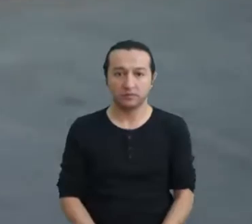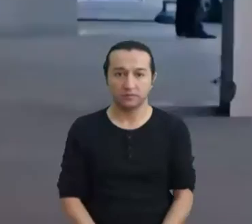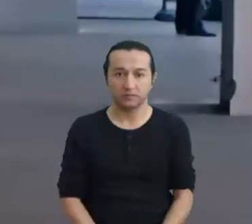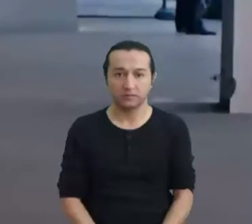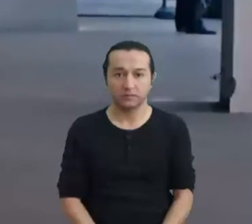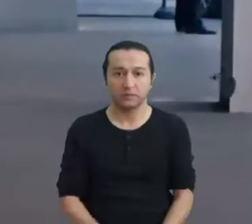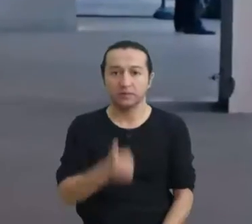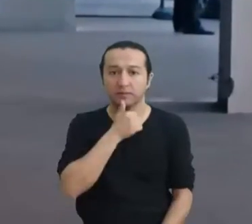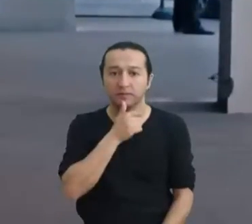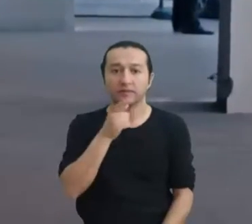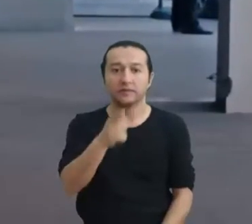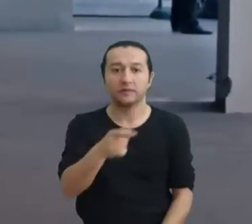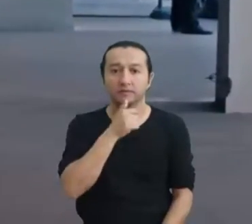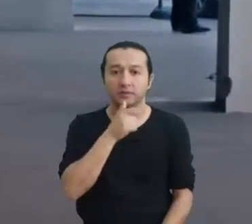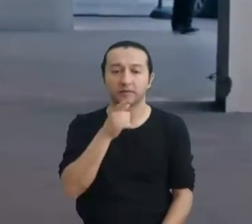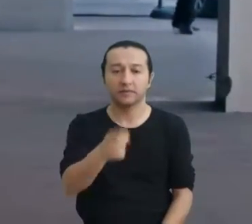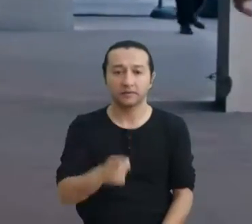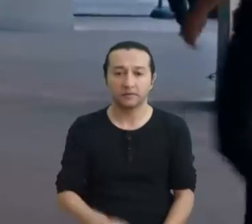yığıldı. Beyefendi.